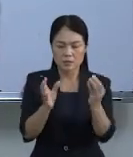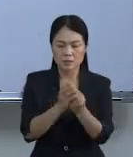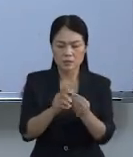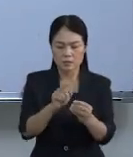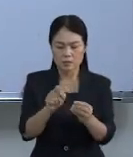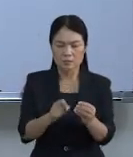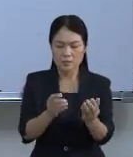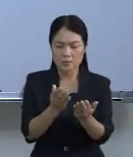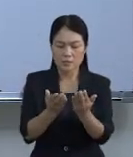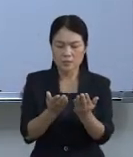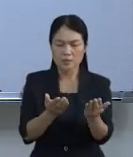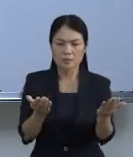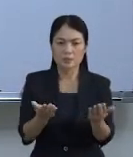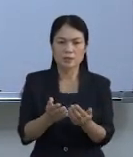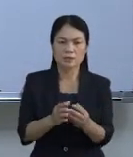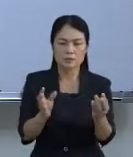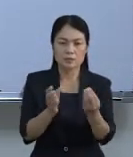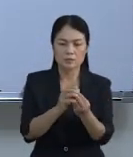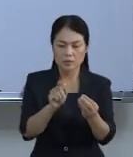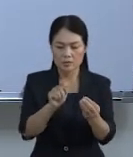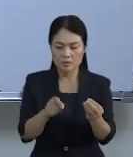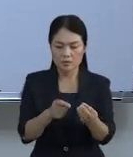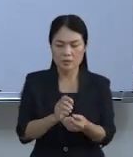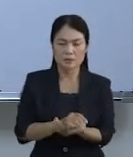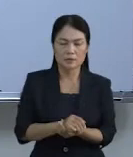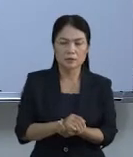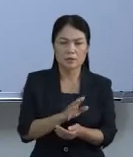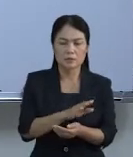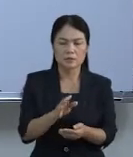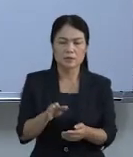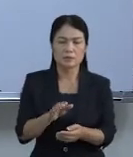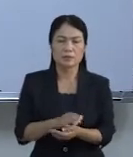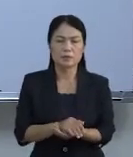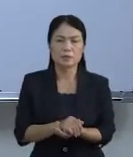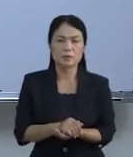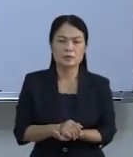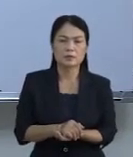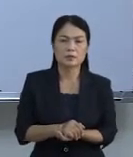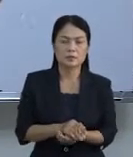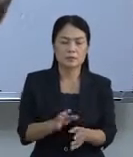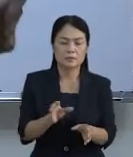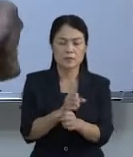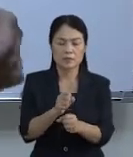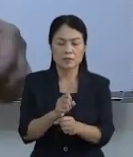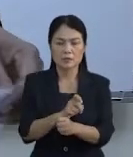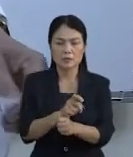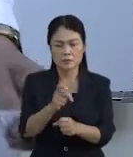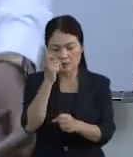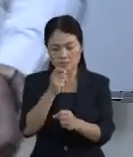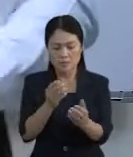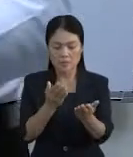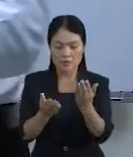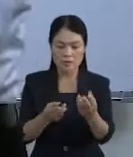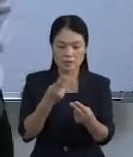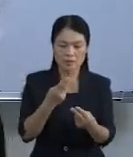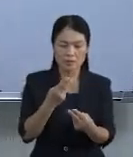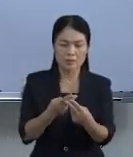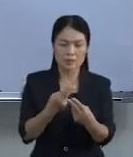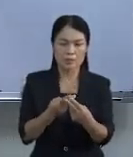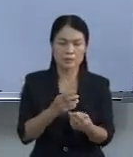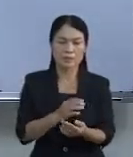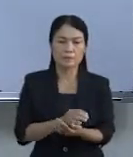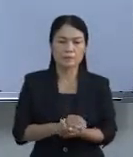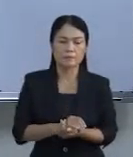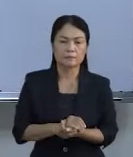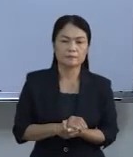con và làm bay an chùm luôn tu sập hiện và chấn con bạn cực hái chấn con tiêu toa chùm lại mùi cụ hàng đại mớ